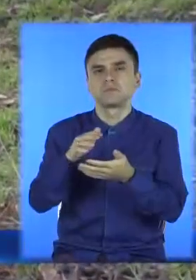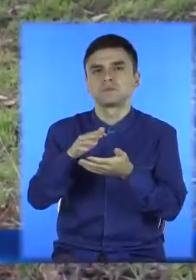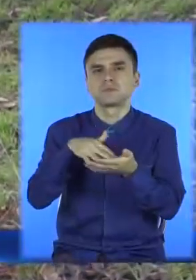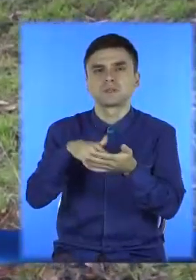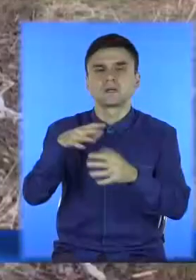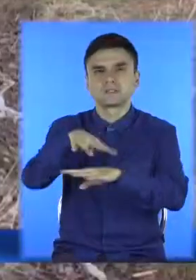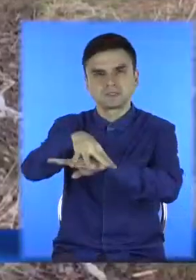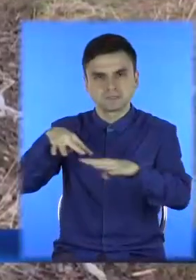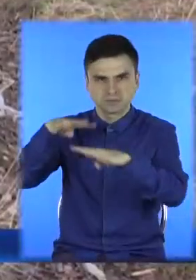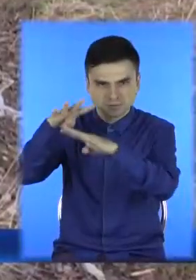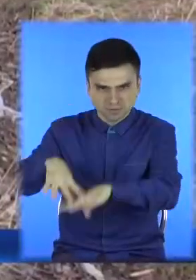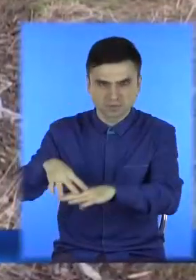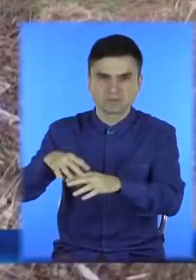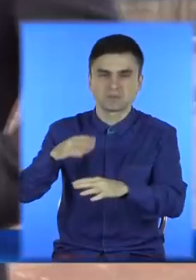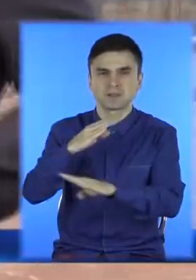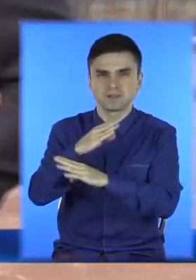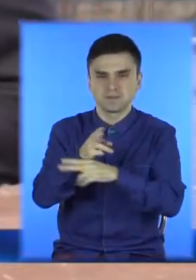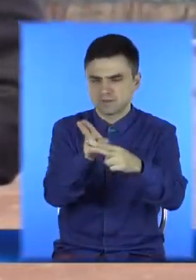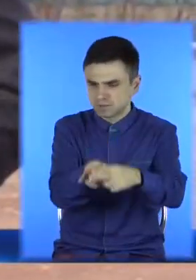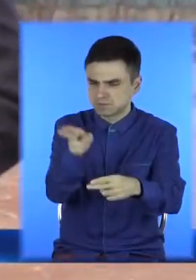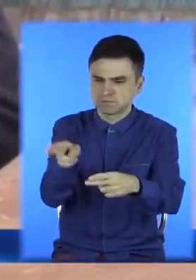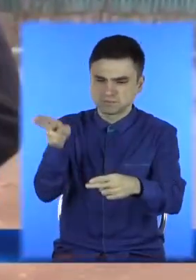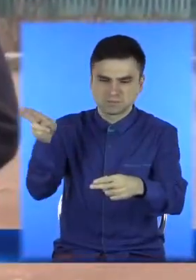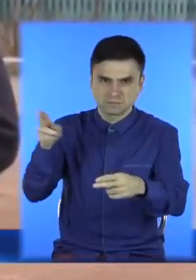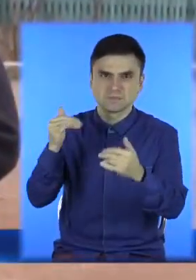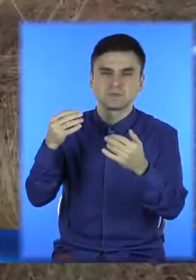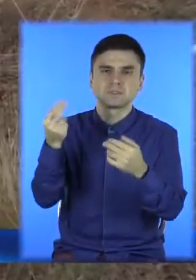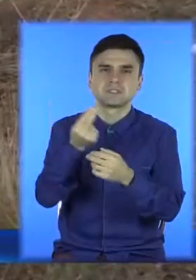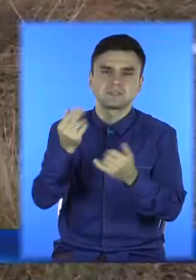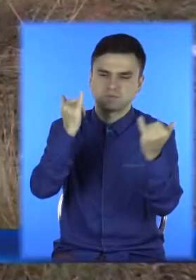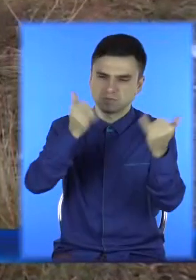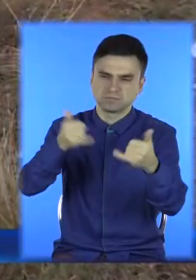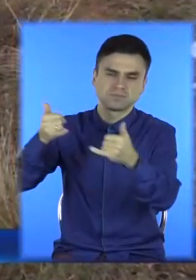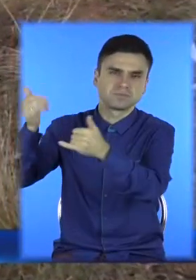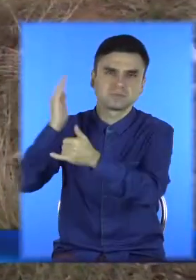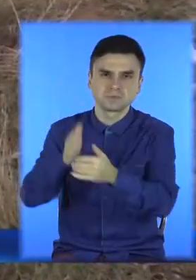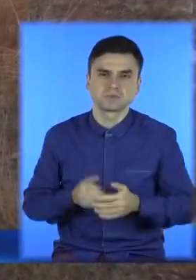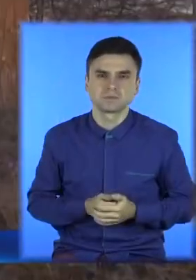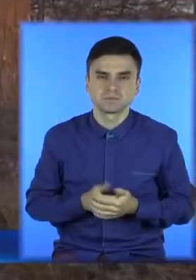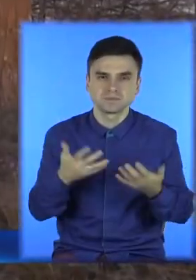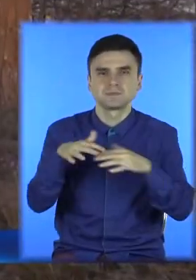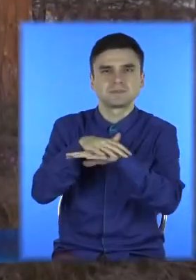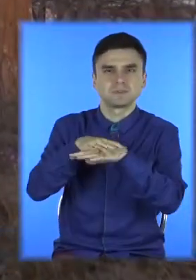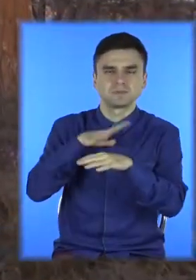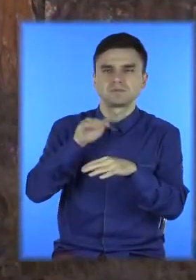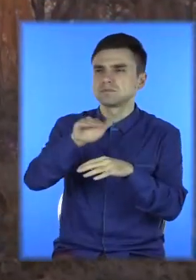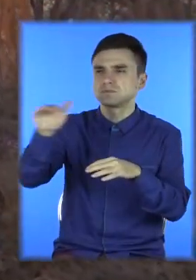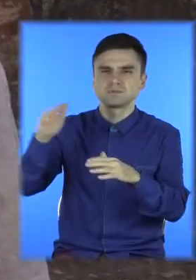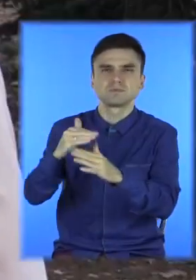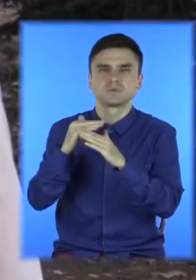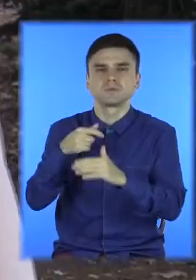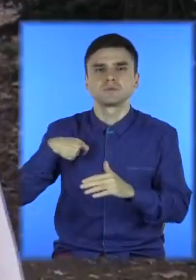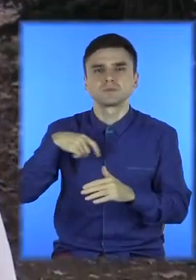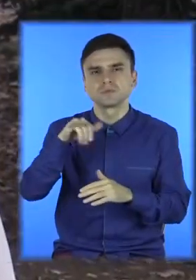мешканці звернулися по допомогу до криворізького нардепа Костянтина Усова. Парламентар відреагував на численні прохання знайти спосіб відремонтувати небезпечну